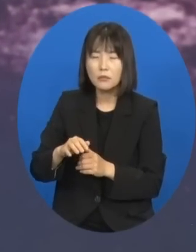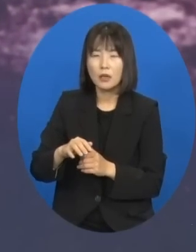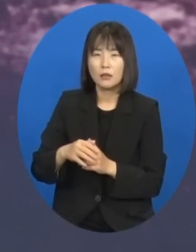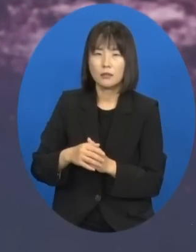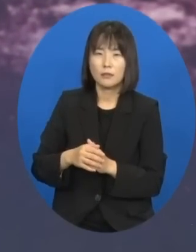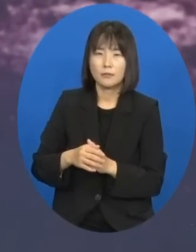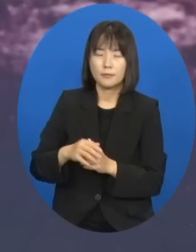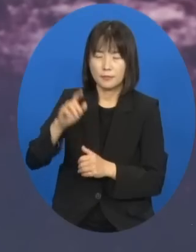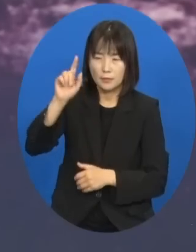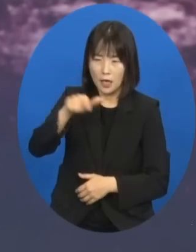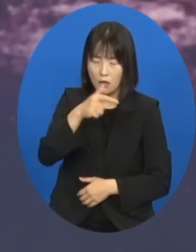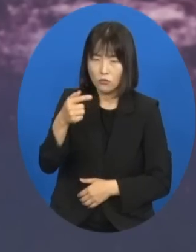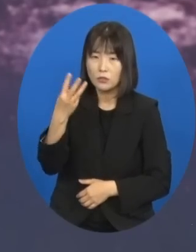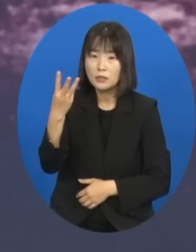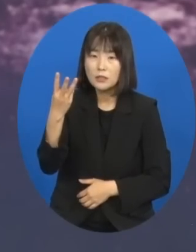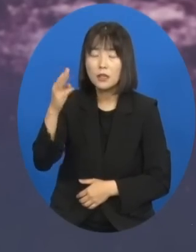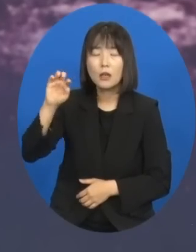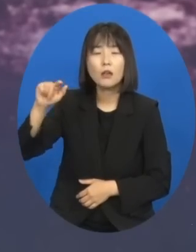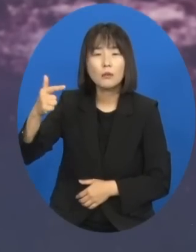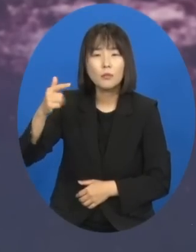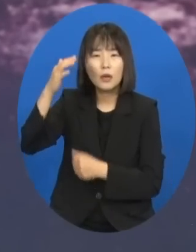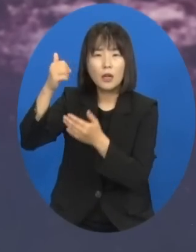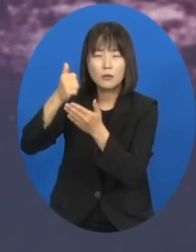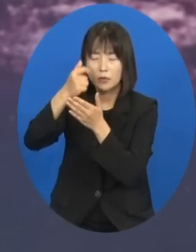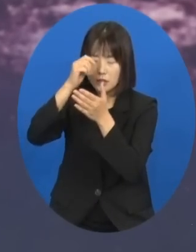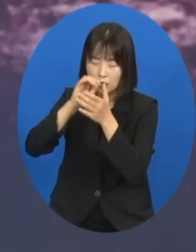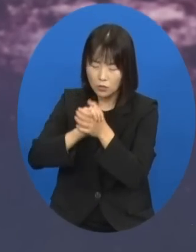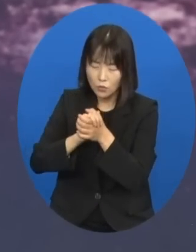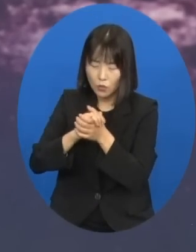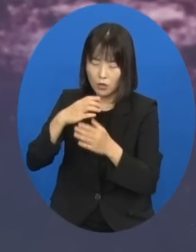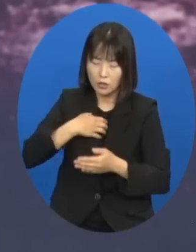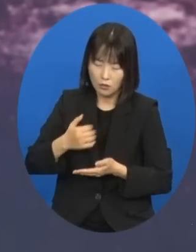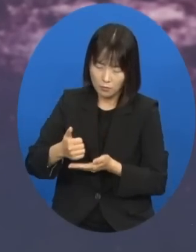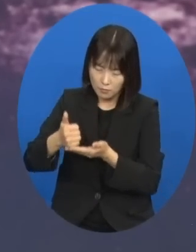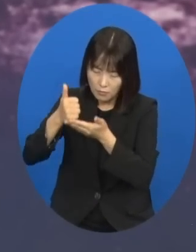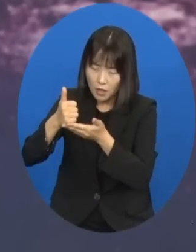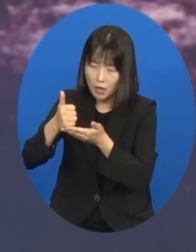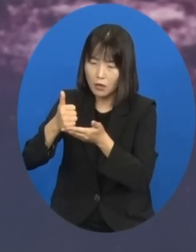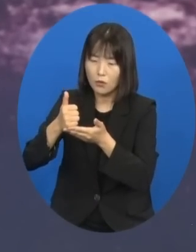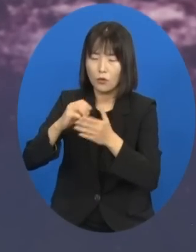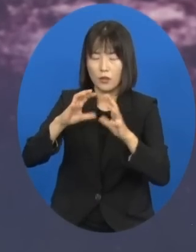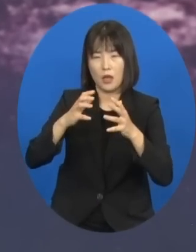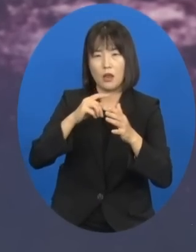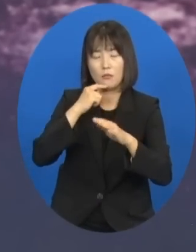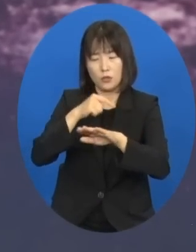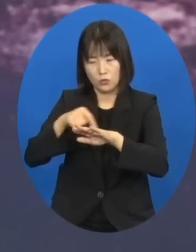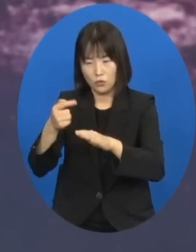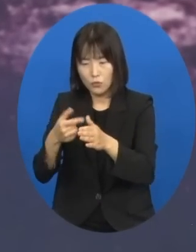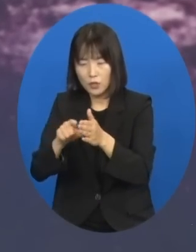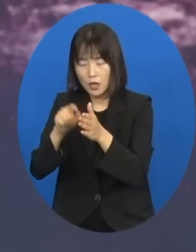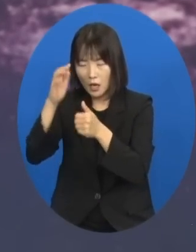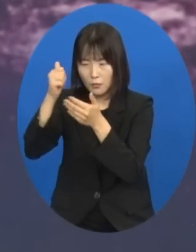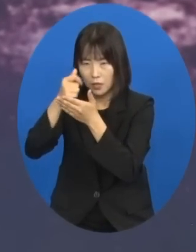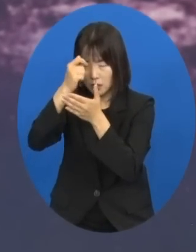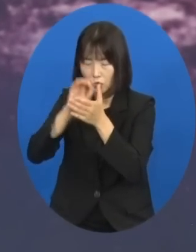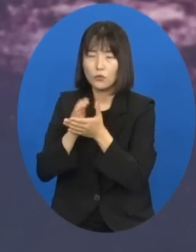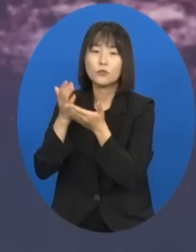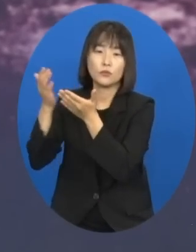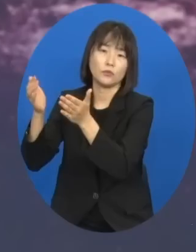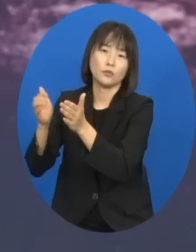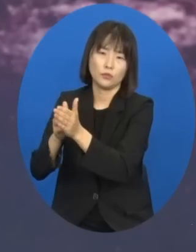하나님께 경배하고 찬양하고 기도하며 나라를 위해서 민족을 위해서 하나님께 기도하잖아요. 그를